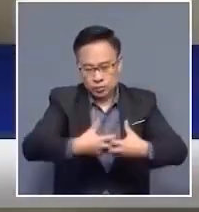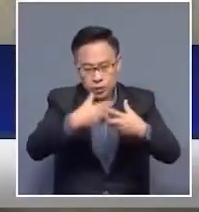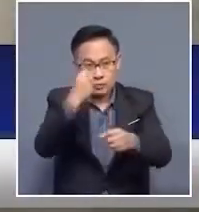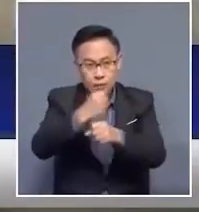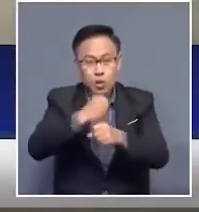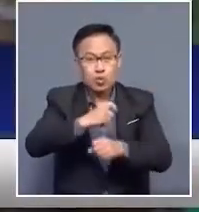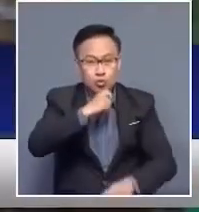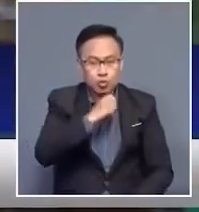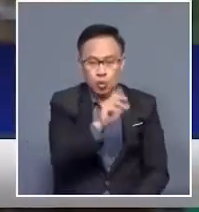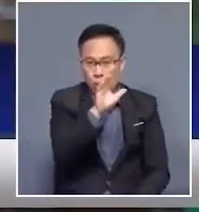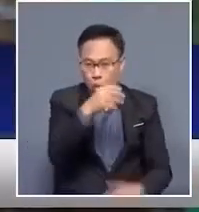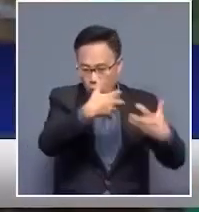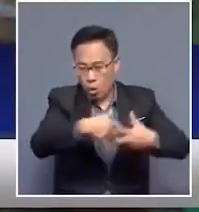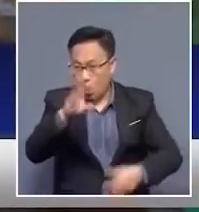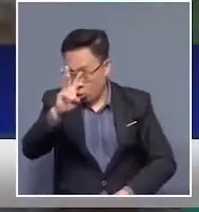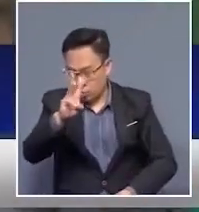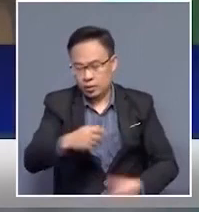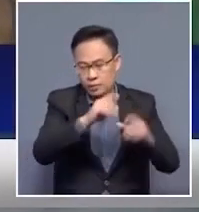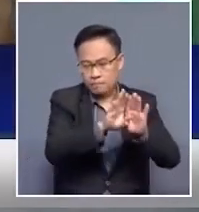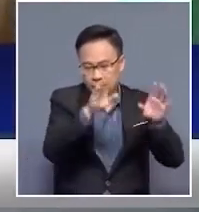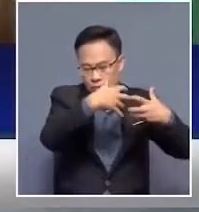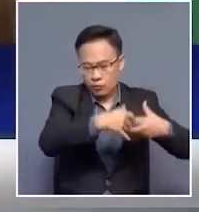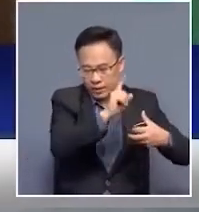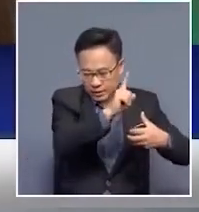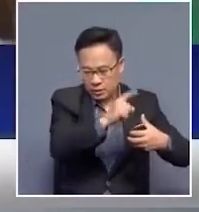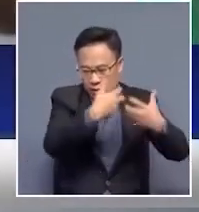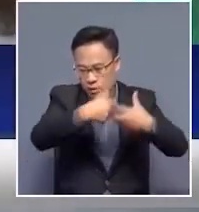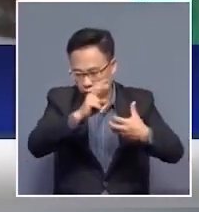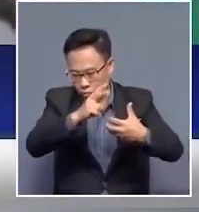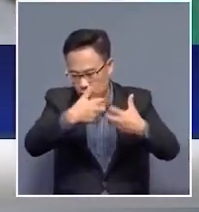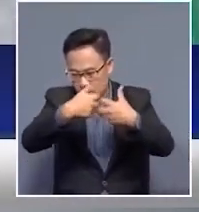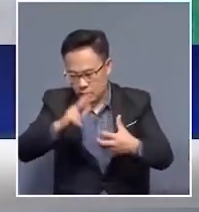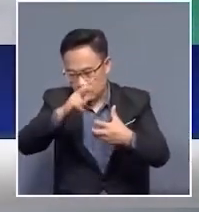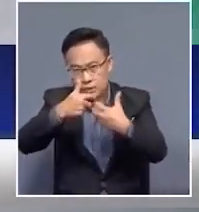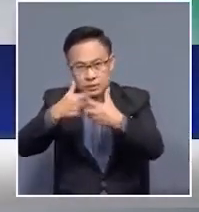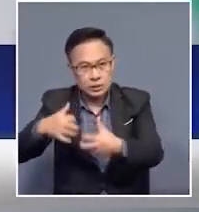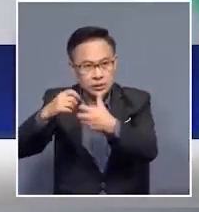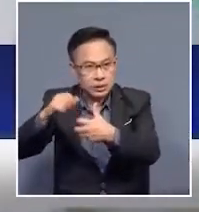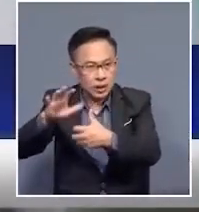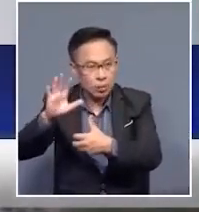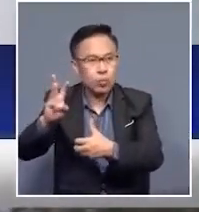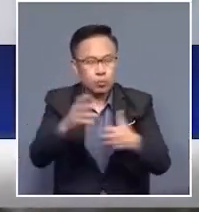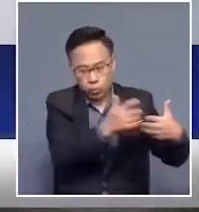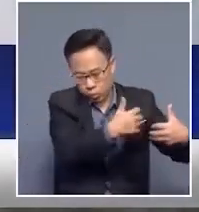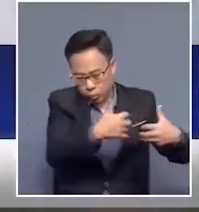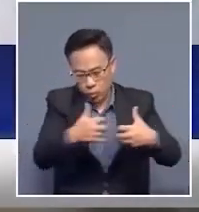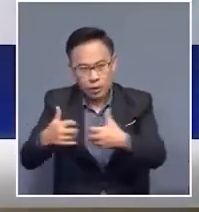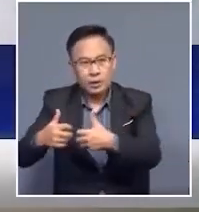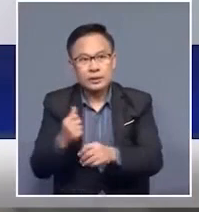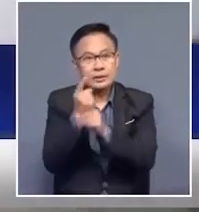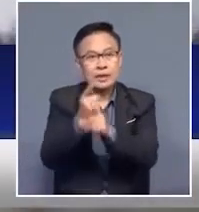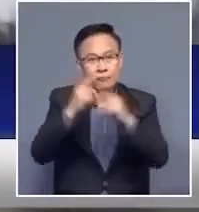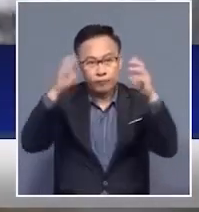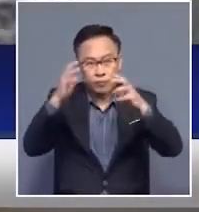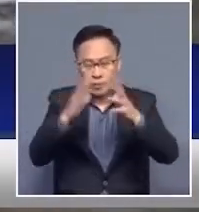1เครื่องไปเรื่อยๆนะครับปริมาณฝนยิ่งมากขึ้นเนี่ยการที่จะติดเครื่องสูบน้ำเนี่ยก็จะเพิ่มขึ้นมากเรื่อยจนกระ